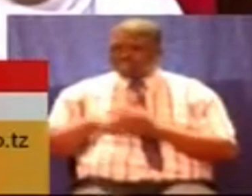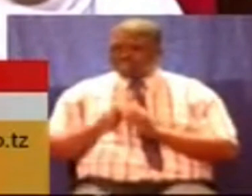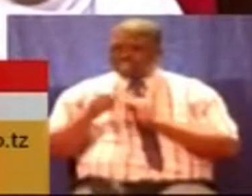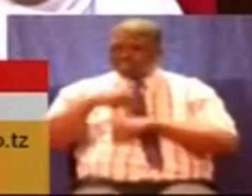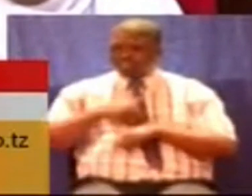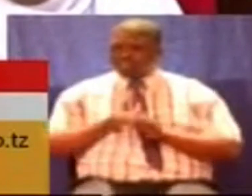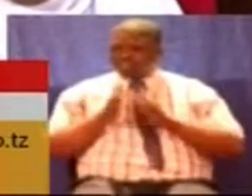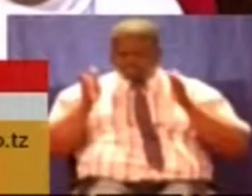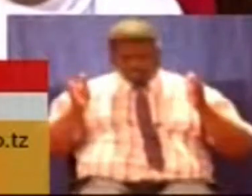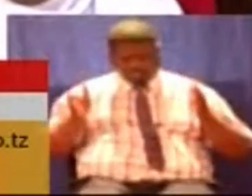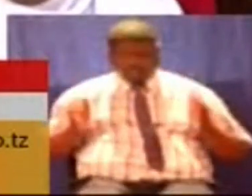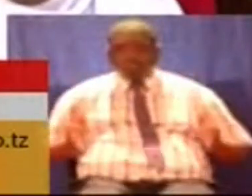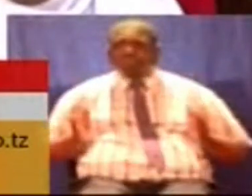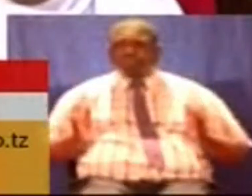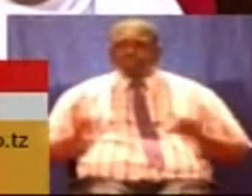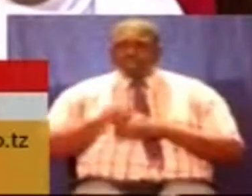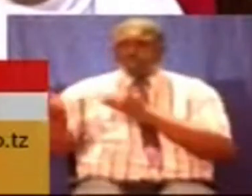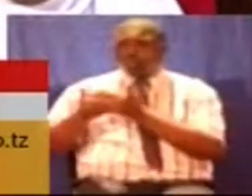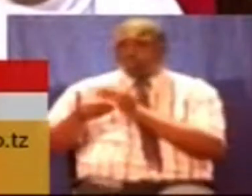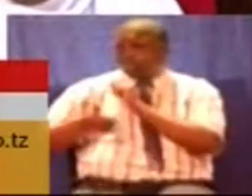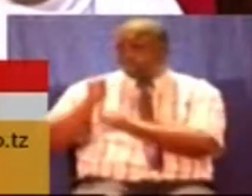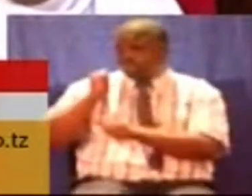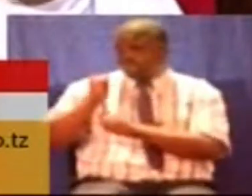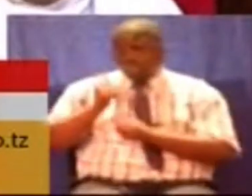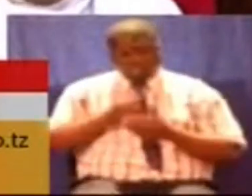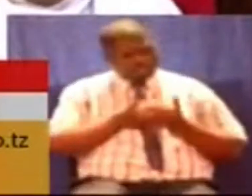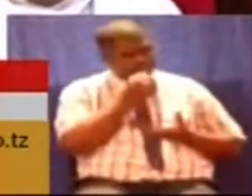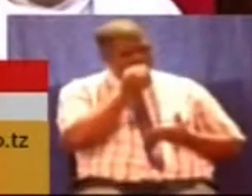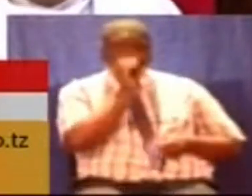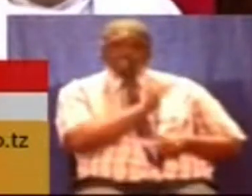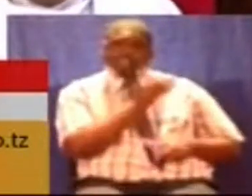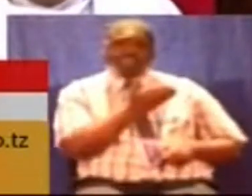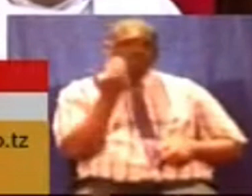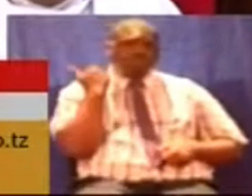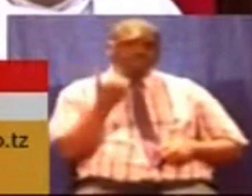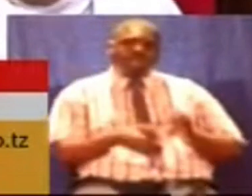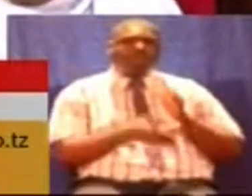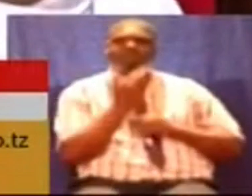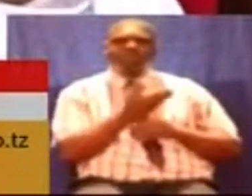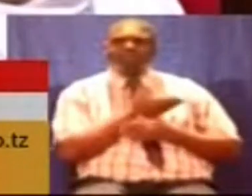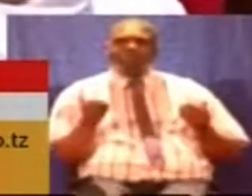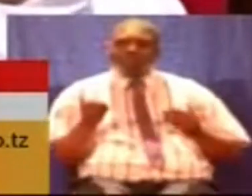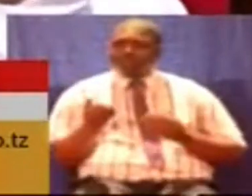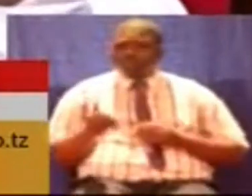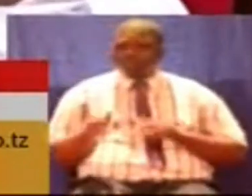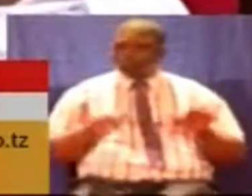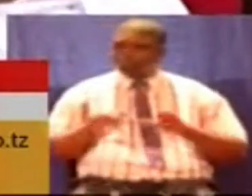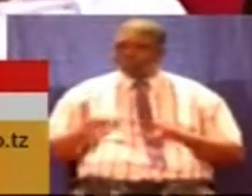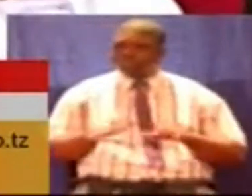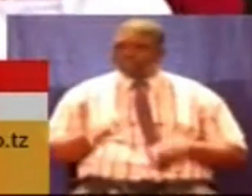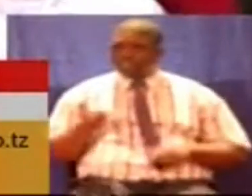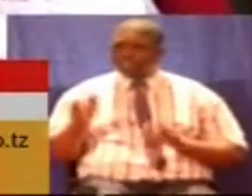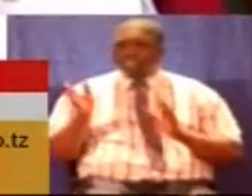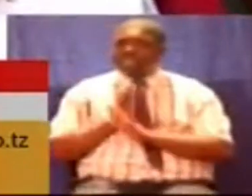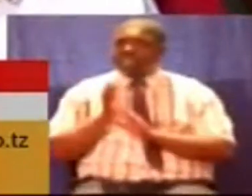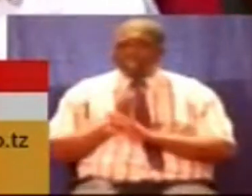kipindi chake cha miaka mitano, na nikarudia nyume katika bajeti zake za nyuma, ilikuwa anapitwa bila kusumbuliwa. Hiyo yote ni dalili